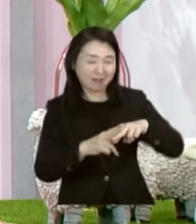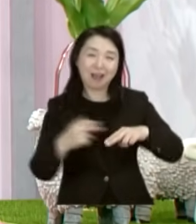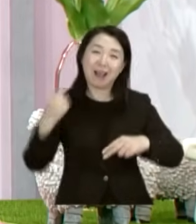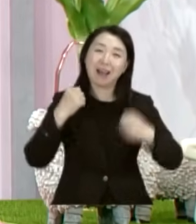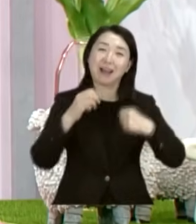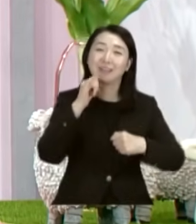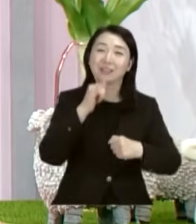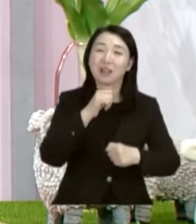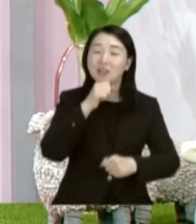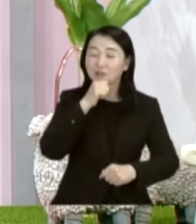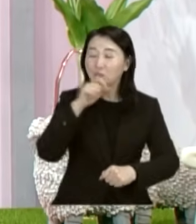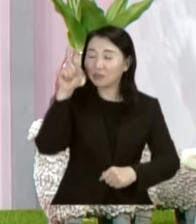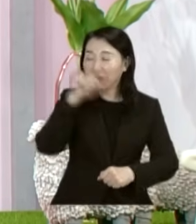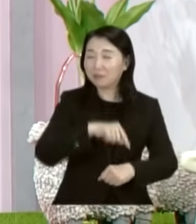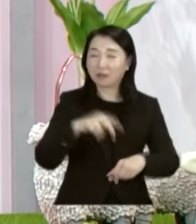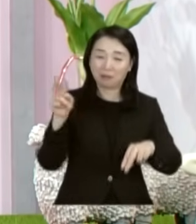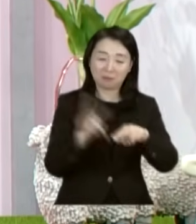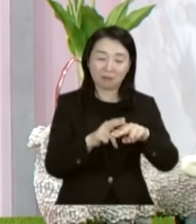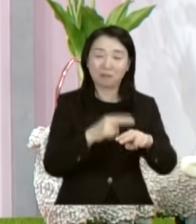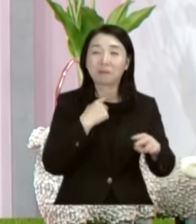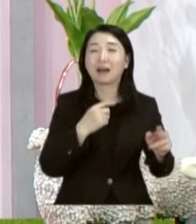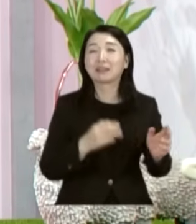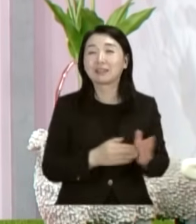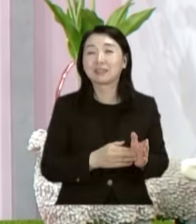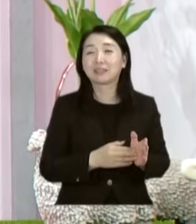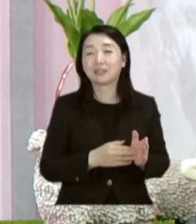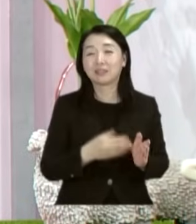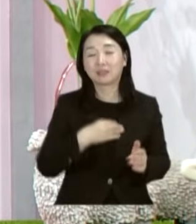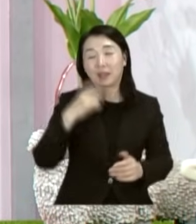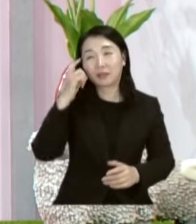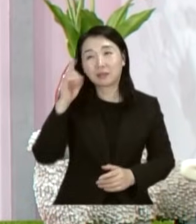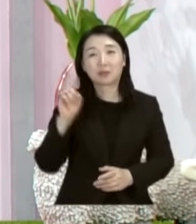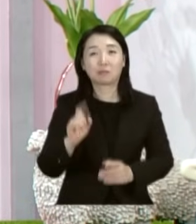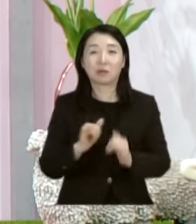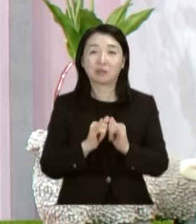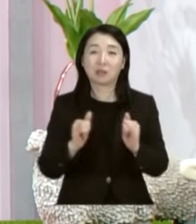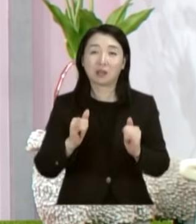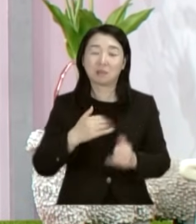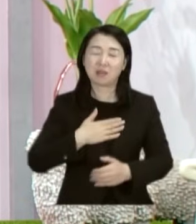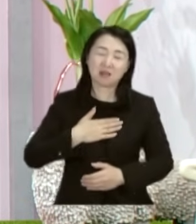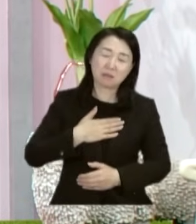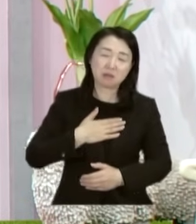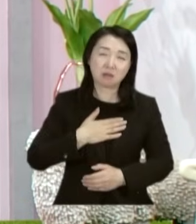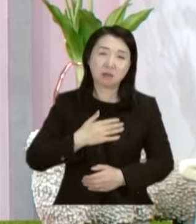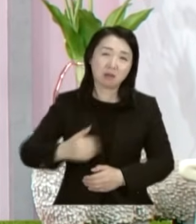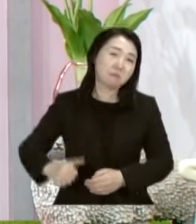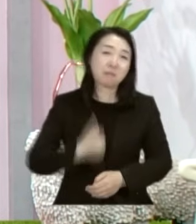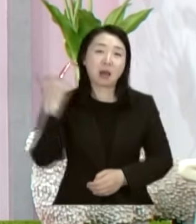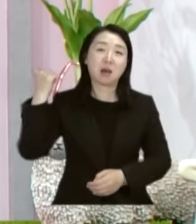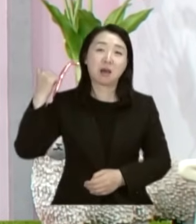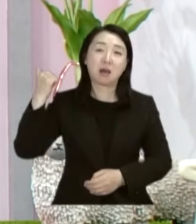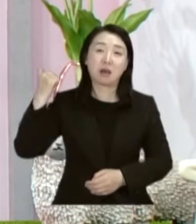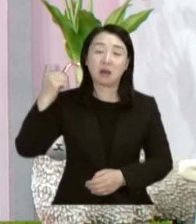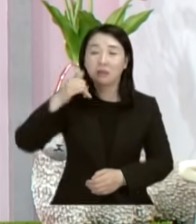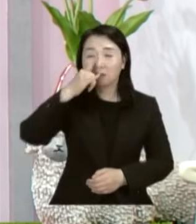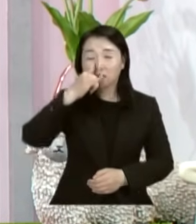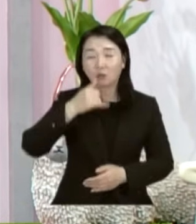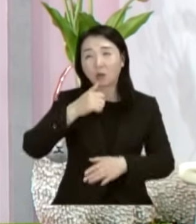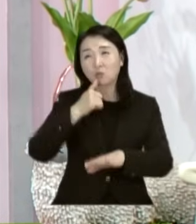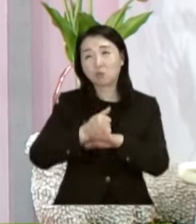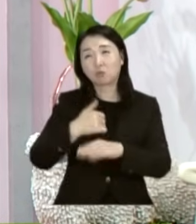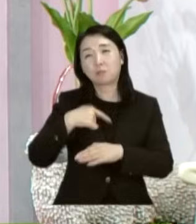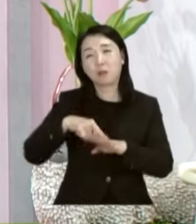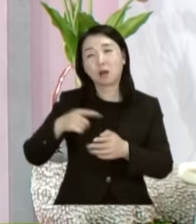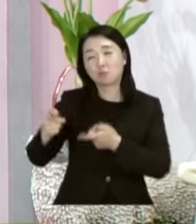이제 성적 때문에 맞긴 하는데 제가 생각했을 때는 이제 사람이 그 감정이 한번 이렇게 격해지다 보면은 또 제어가 안